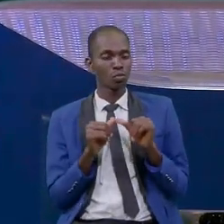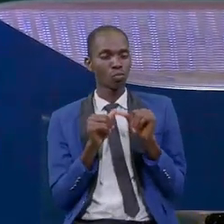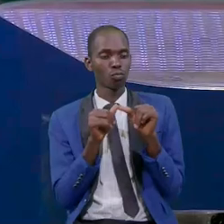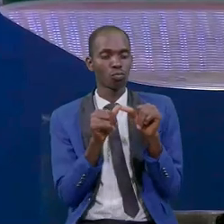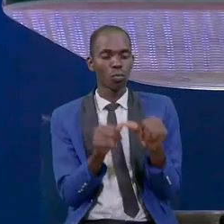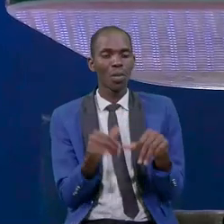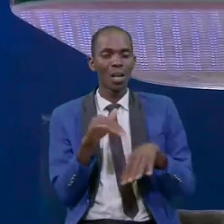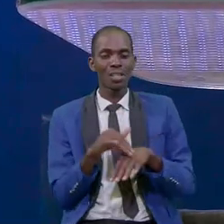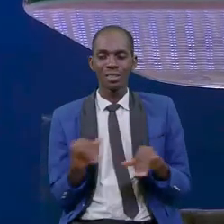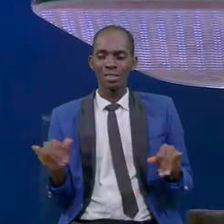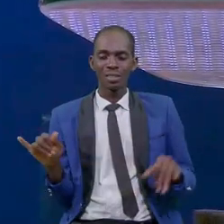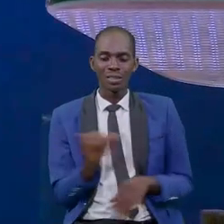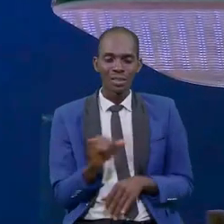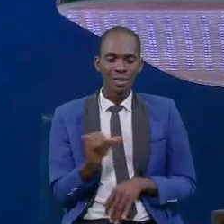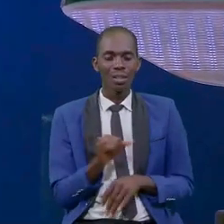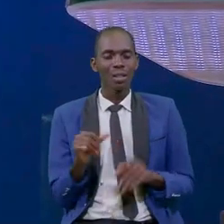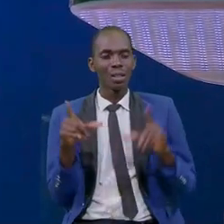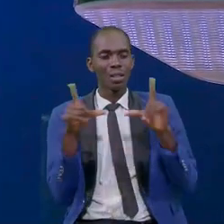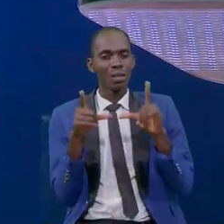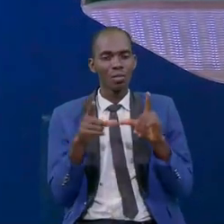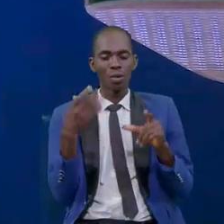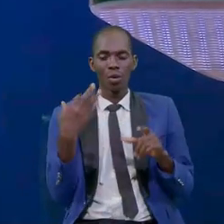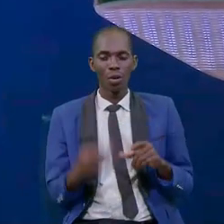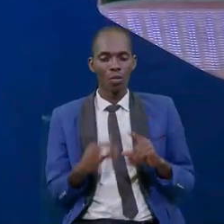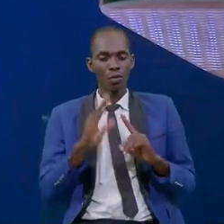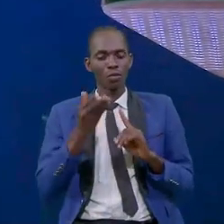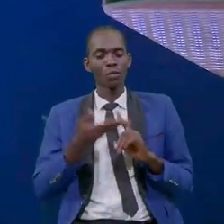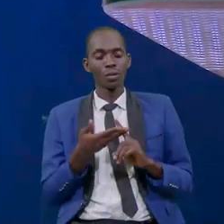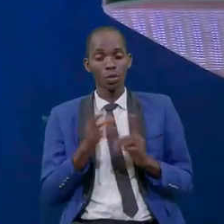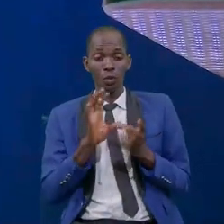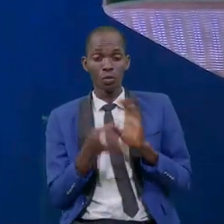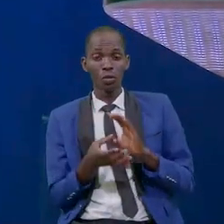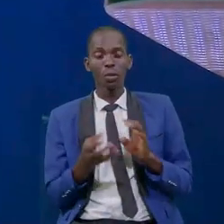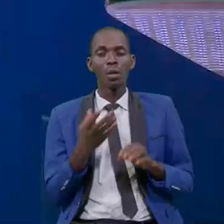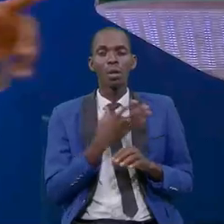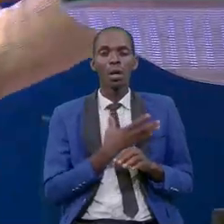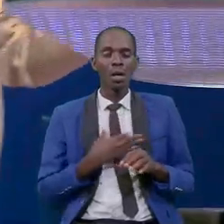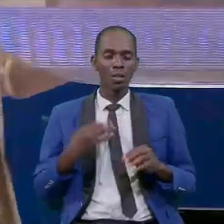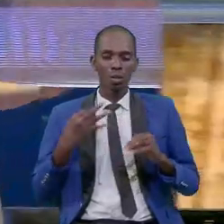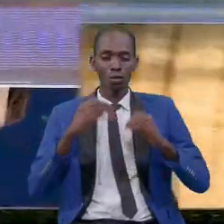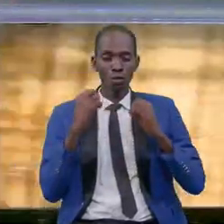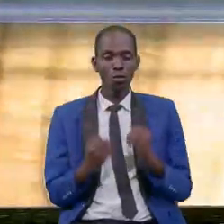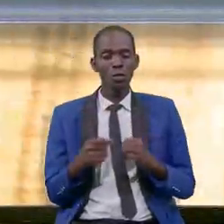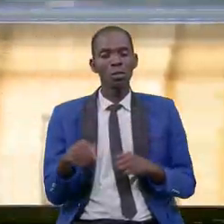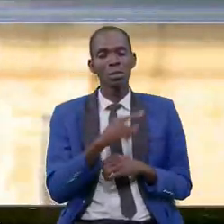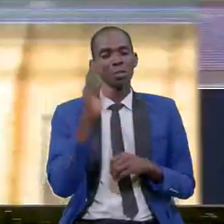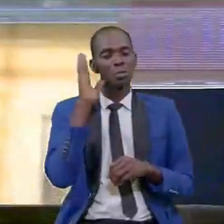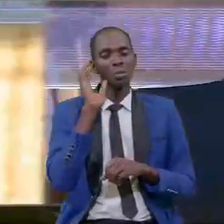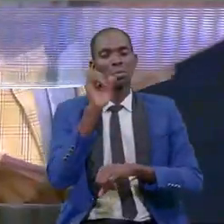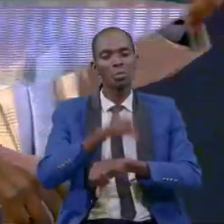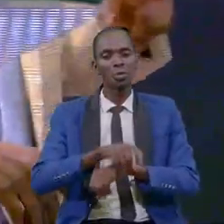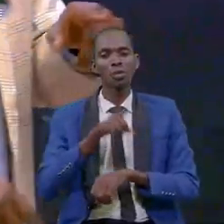et tentatrices du passé. Si vous êtes resté au même niveau d'engagement, vous êtes resté au même niveau de force, ils vont te vaincre. Mais